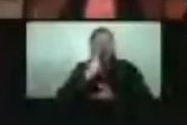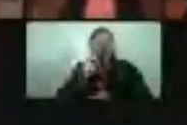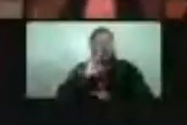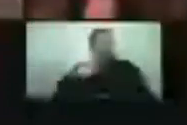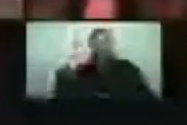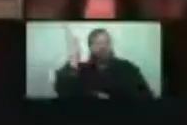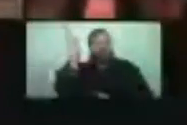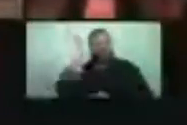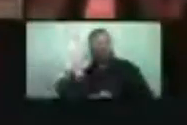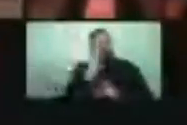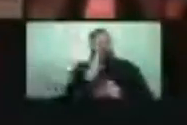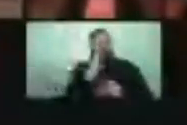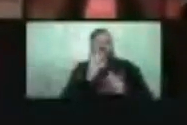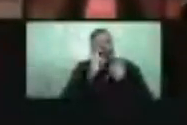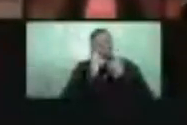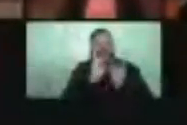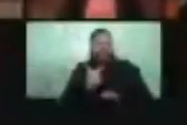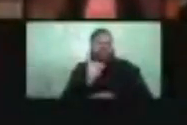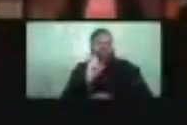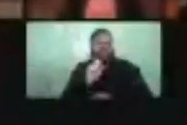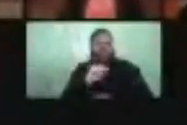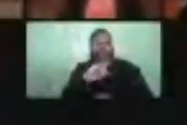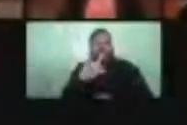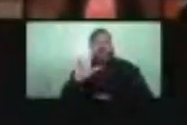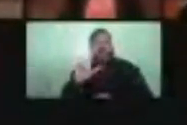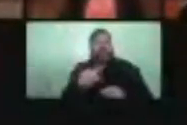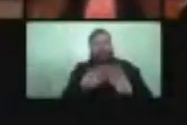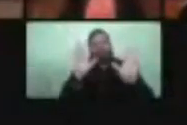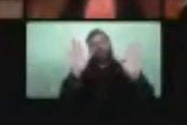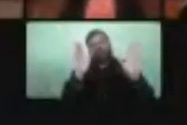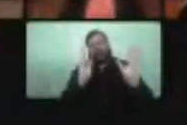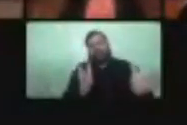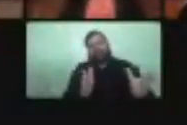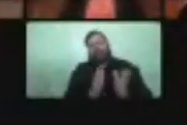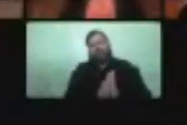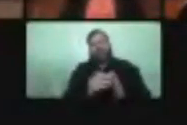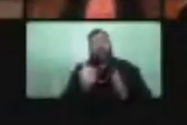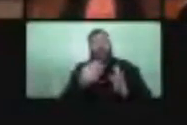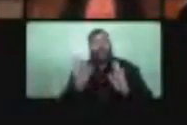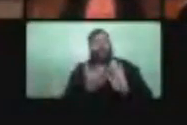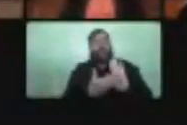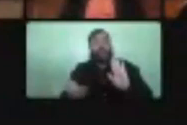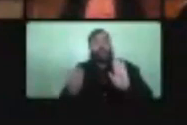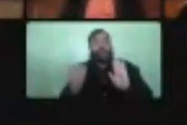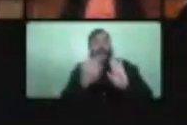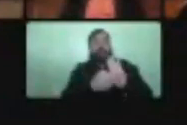wasilisho lako ambalo ni la kina sana.